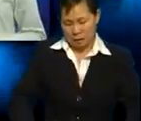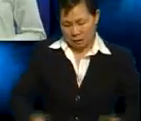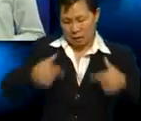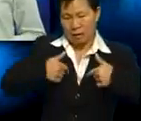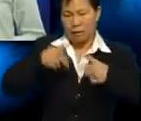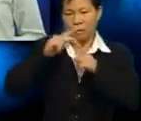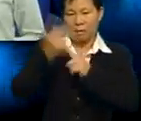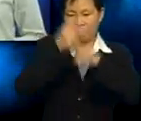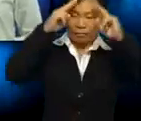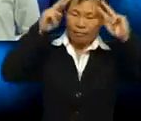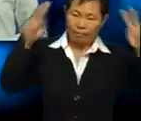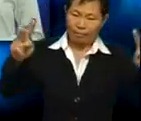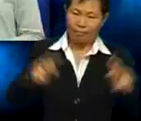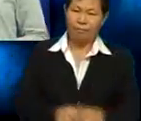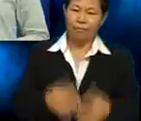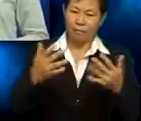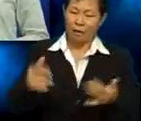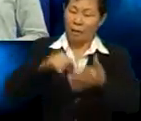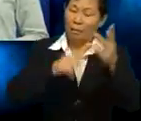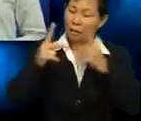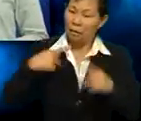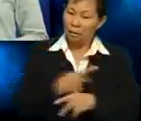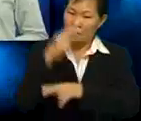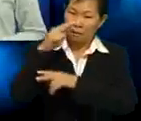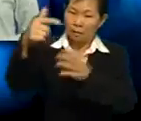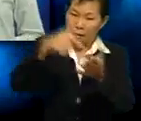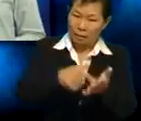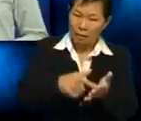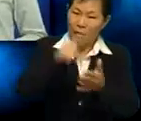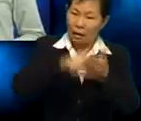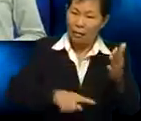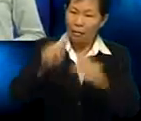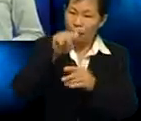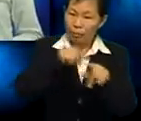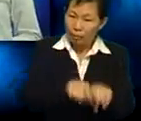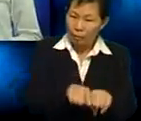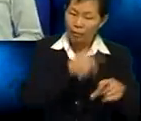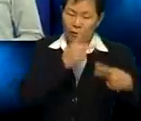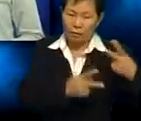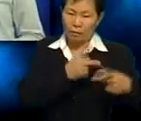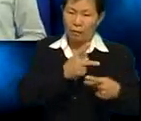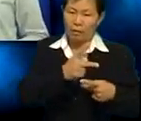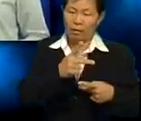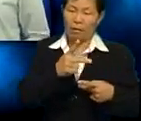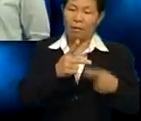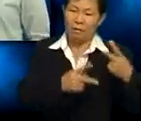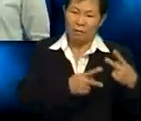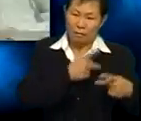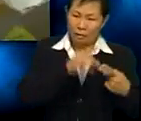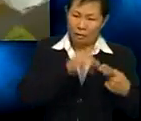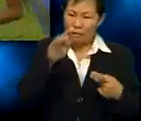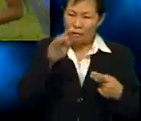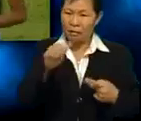dalam keadaan yang harmoni. Sekarang apa kata kita saksikan sekali lagi? Apa pula kerenah James dan juga rakan-rakan yang lain?